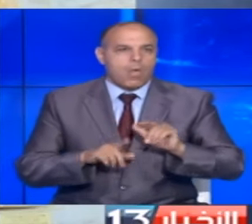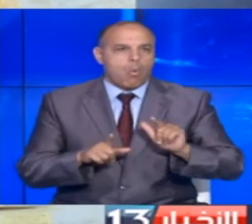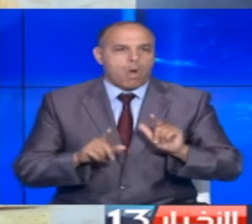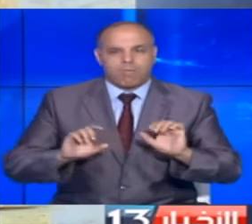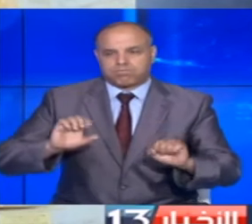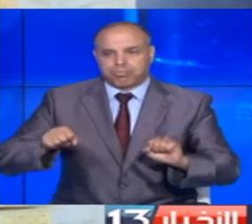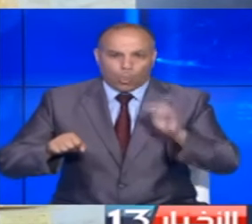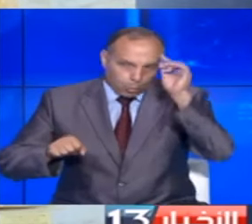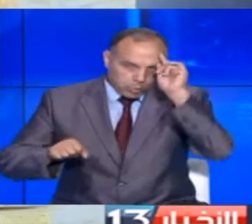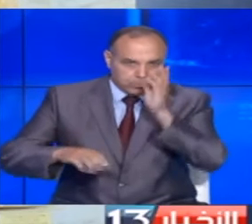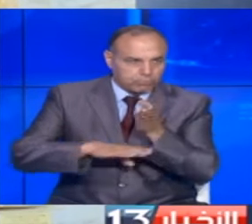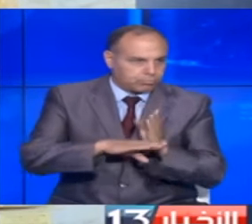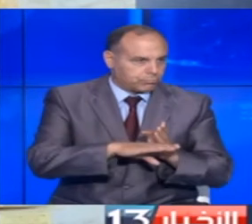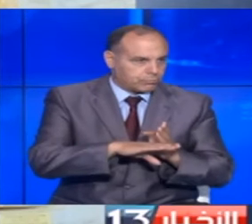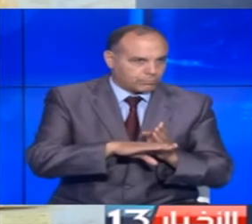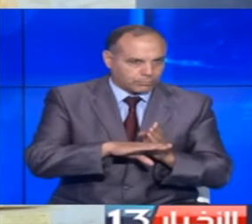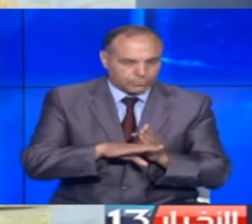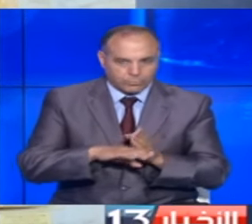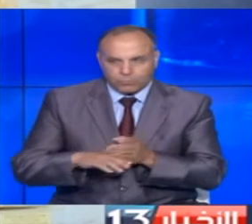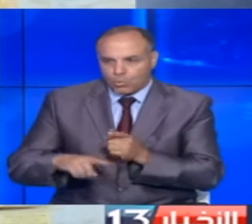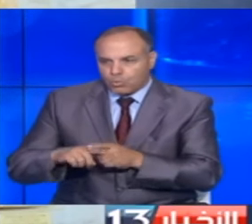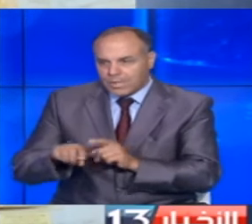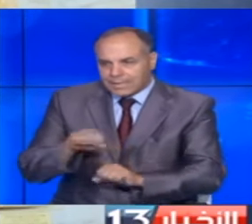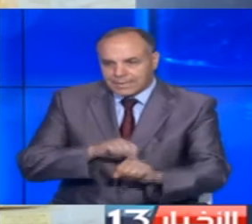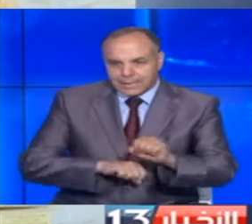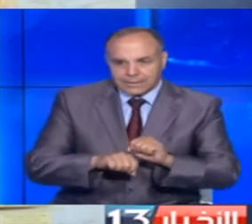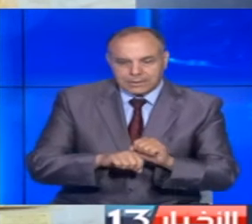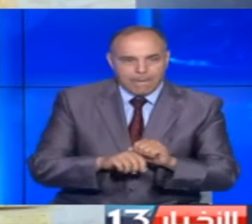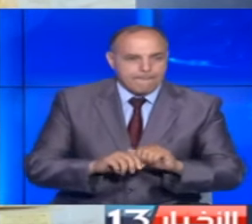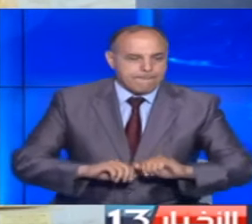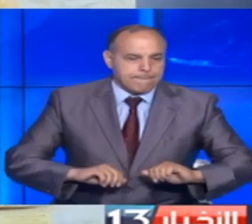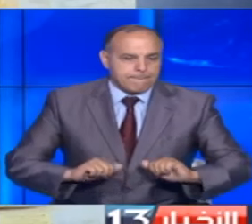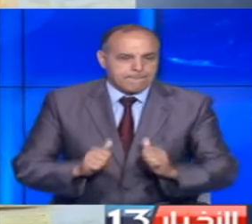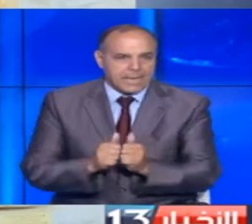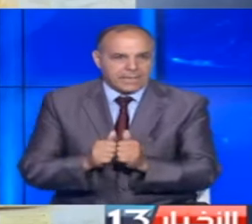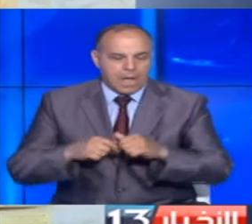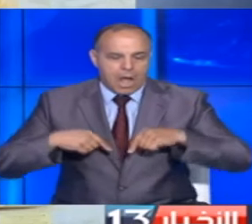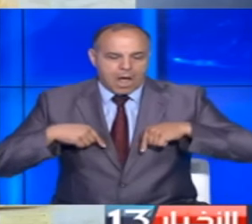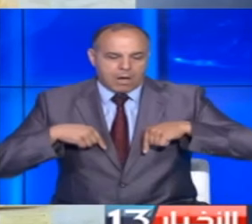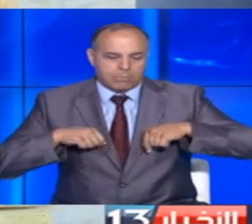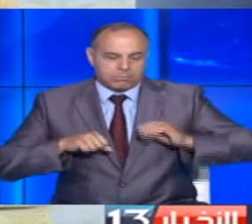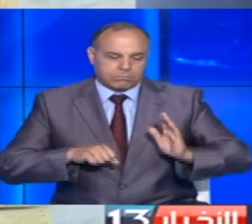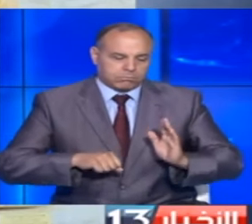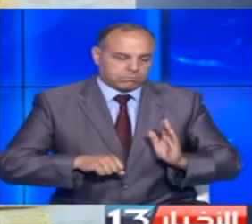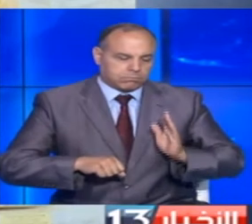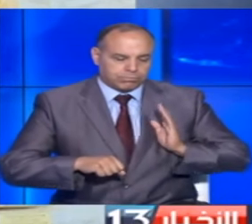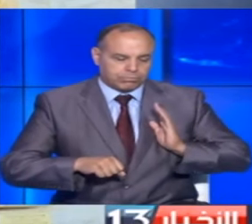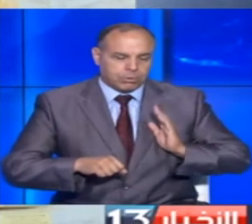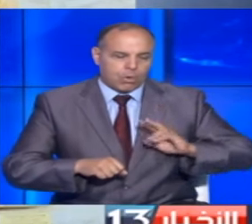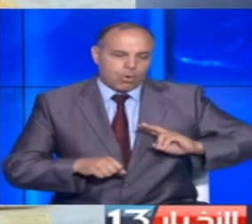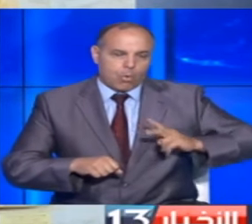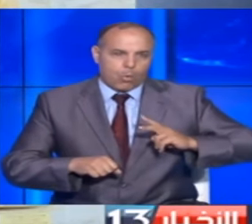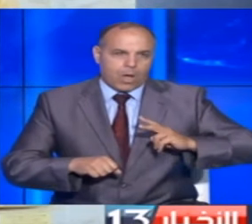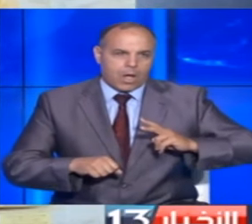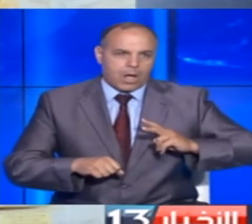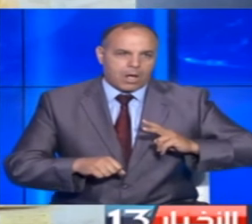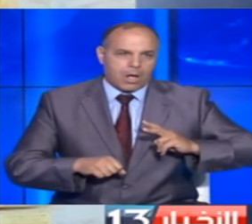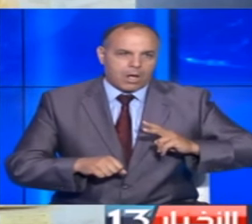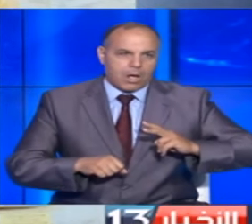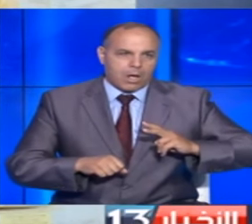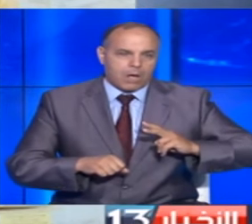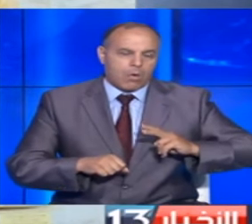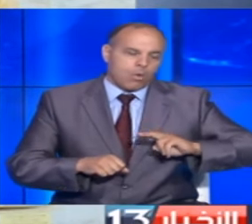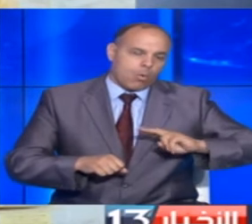السيطره وذلك بالتنسيق الوثيق بين العسكريه المؤسسه